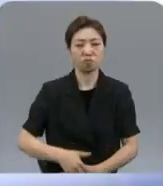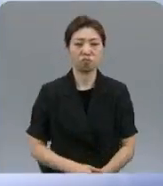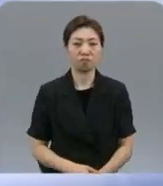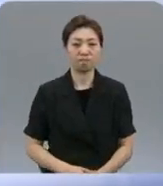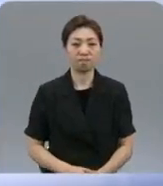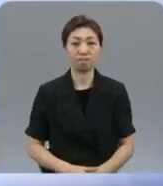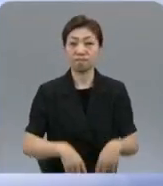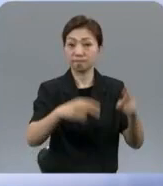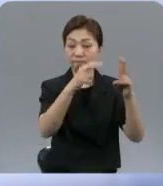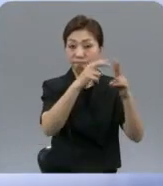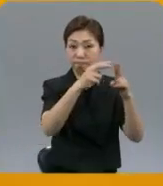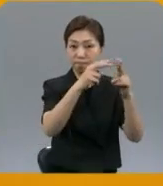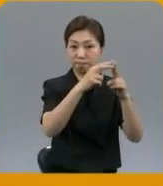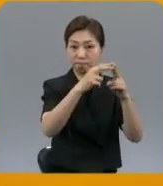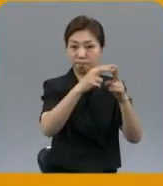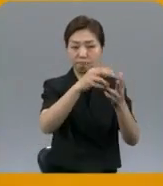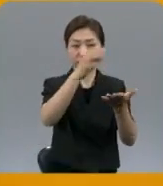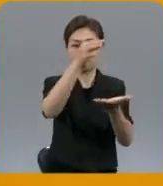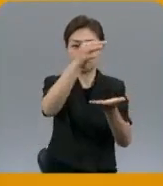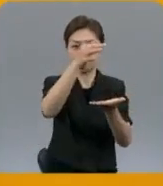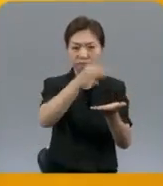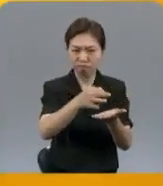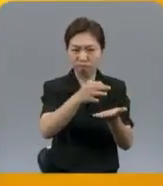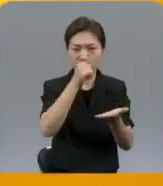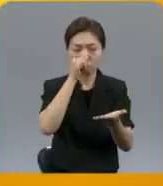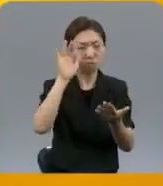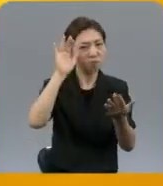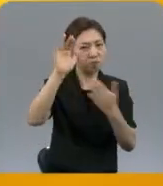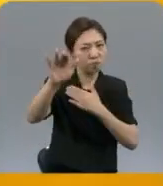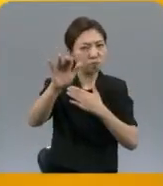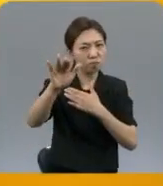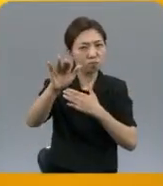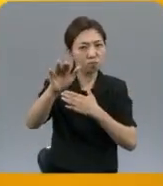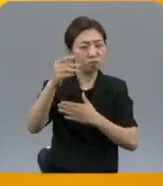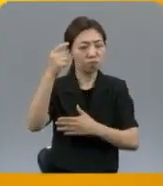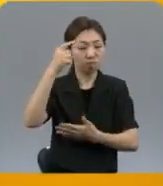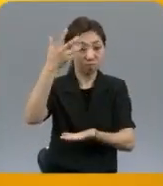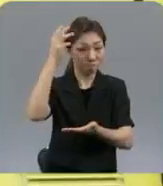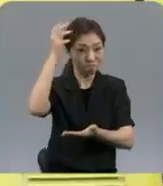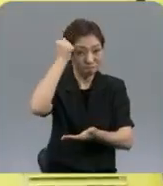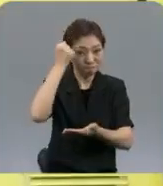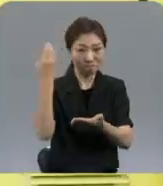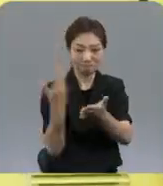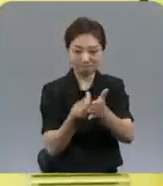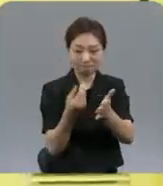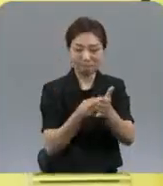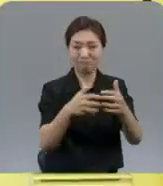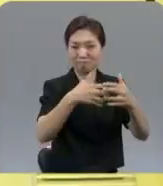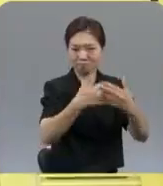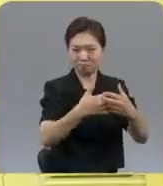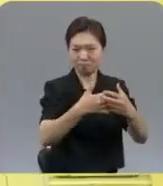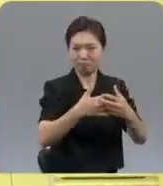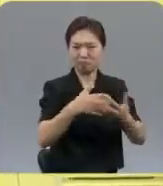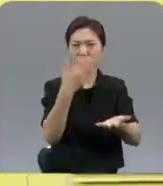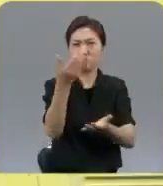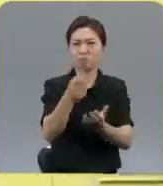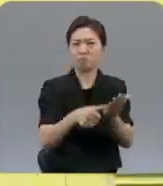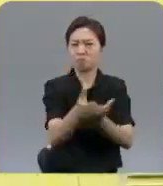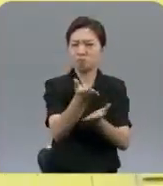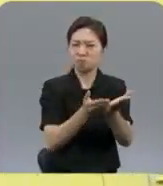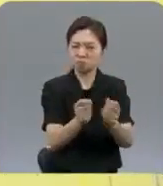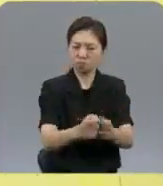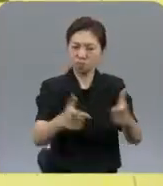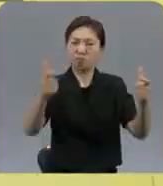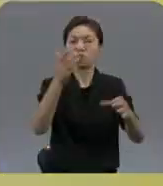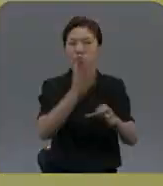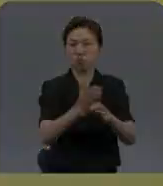khác Chính phủ đã nhấn mạnh các mặt tích cực như sự rớt giá của chiếc bán dẫn dần được cải thiện nhu cầu chip nhớ thế hệ mới có giá trị gia tăng cao cũng đang